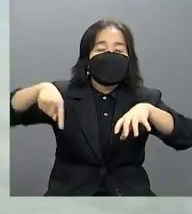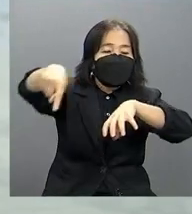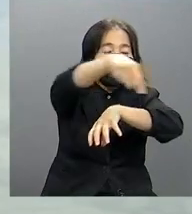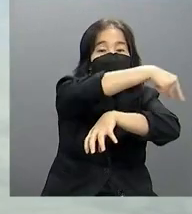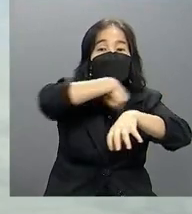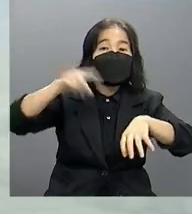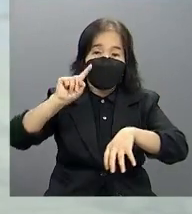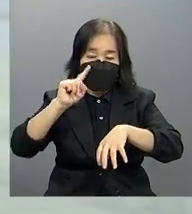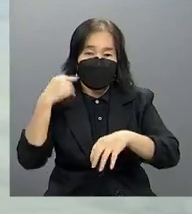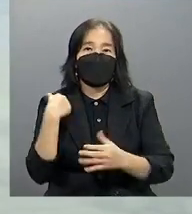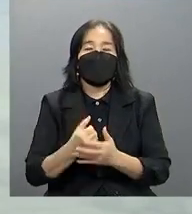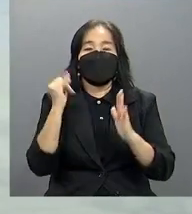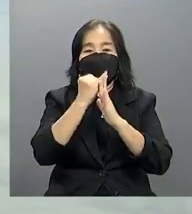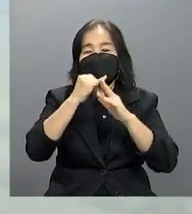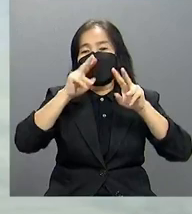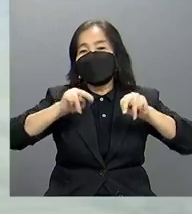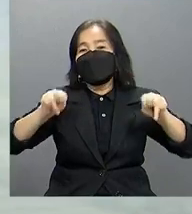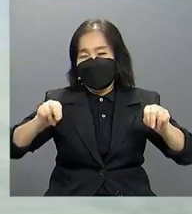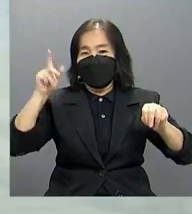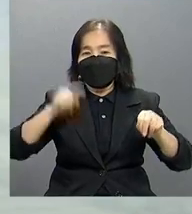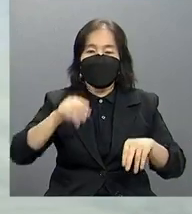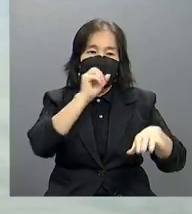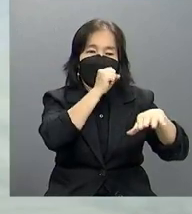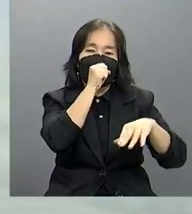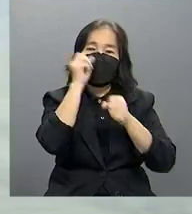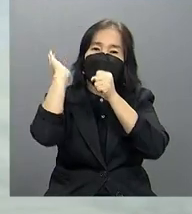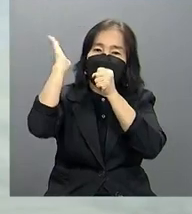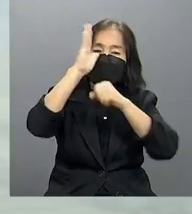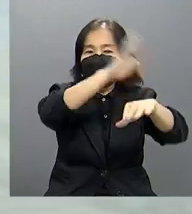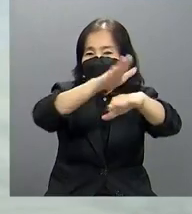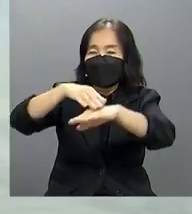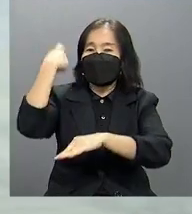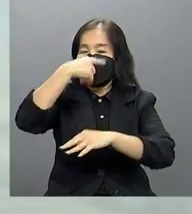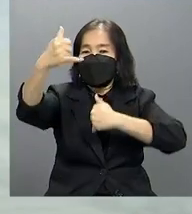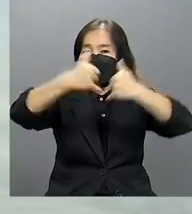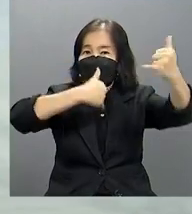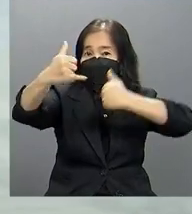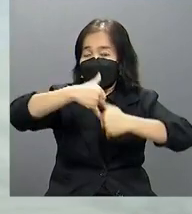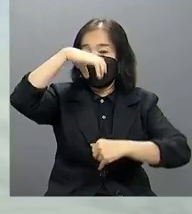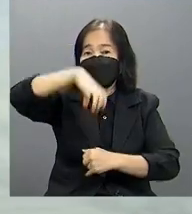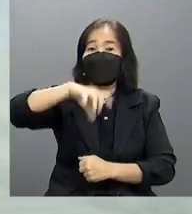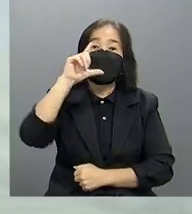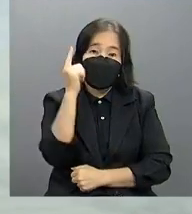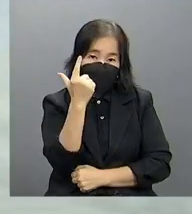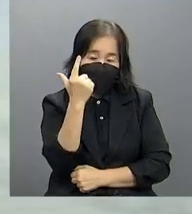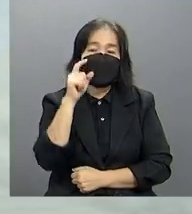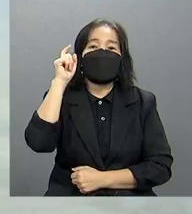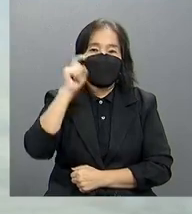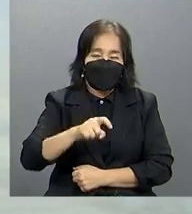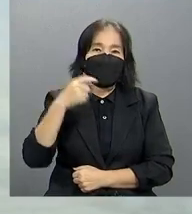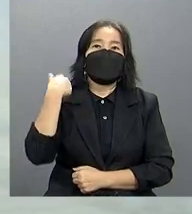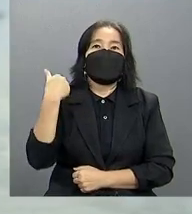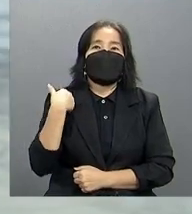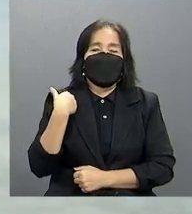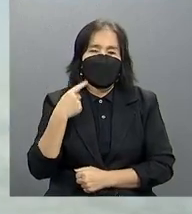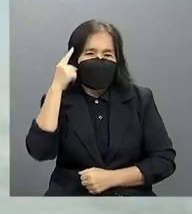จังหวัดนนทบุรีมีการแจ้งเตือนเหมือนกันนะคะสำหรับใครที่จะเดินทางมาโดยรอบ Impact เมืองทองธานีก็ต้องมีการคำนวณเส้นทางระยะเวลาอี